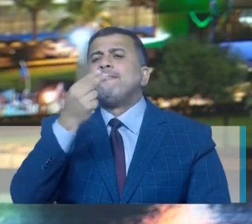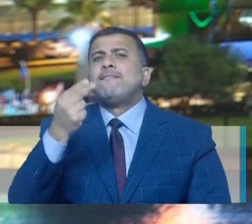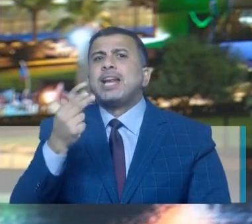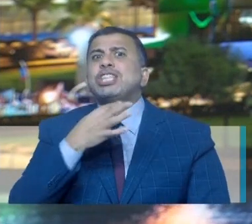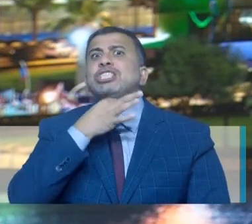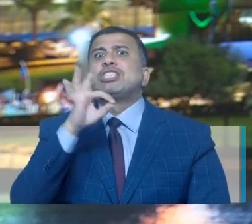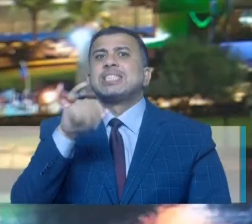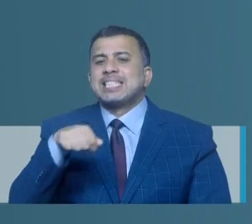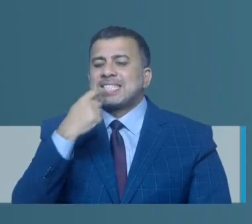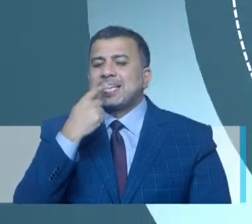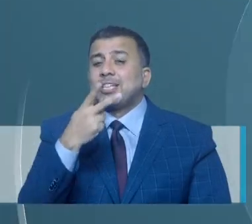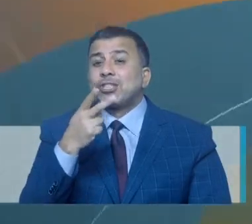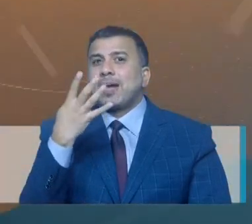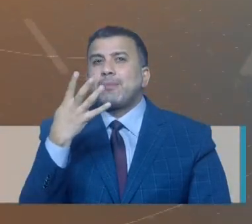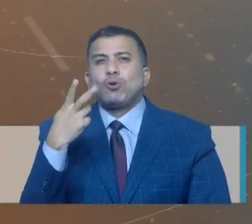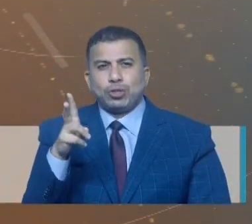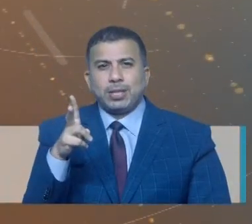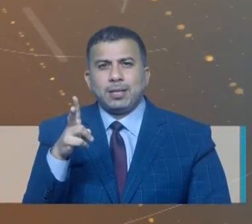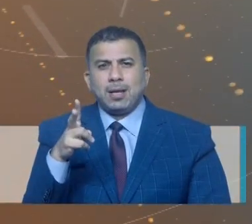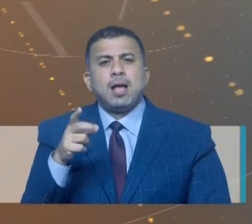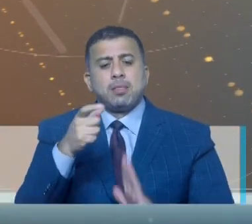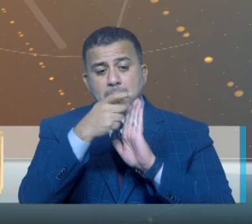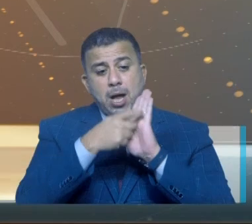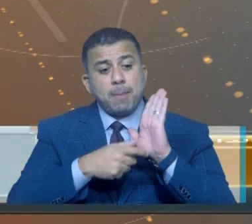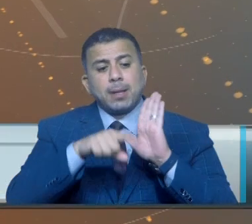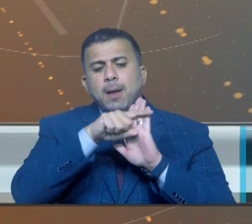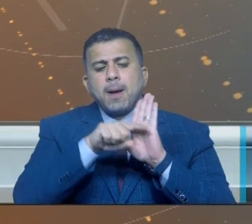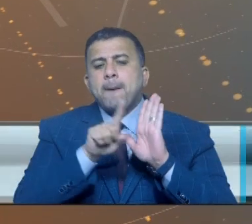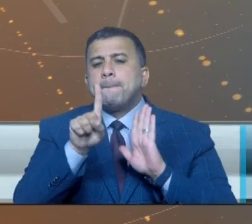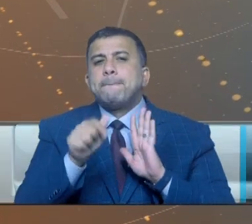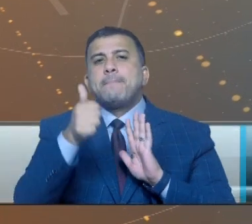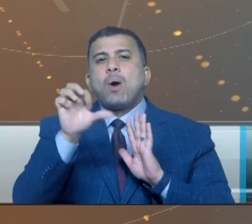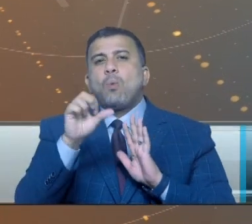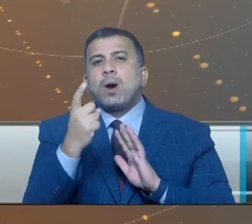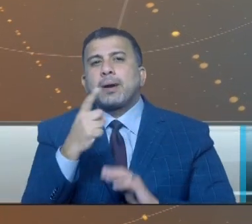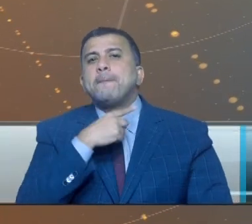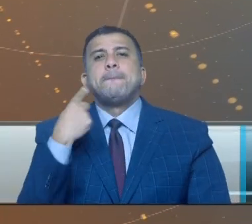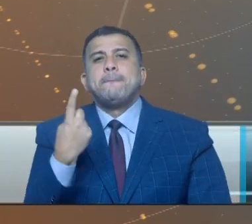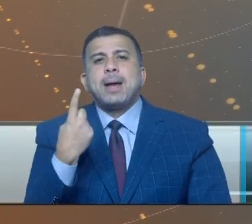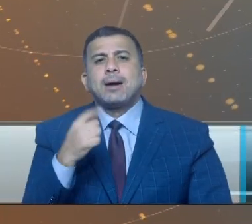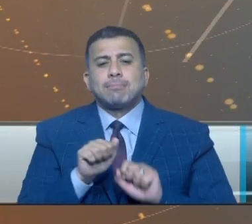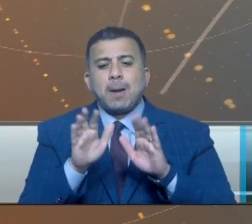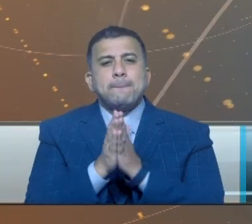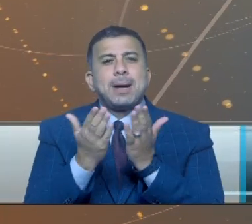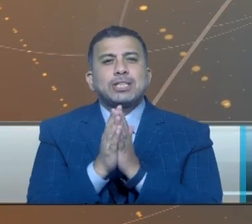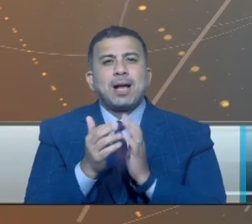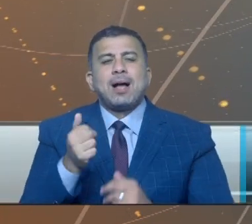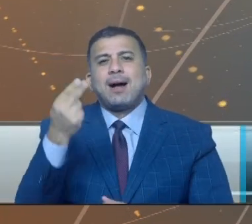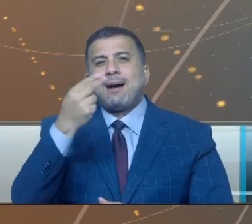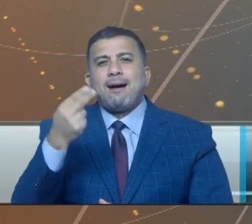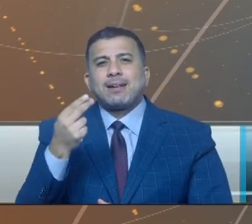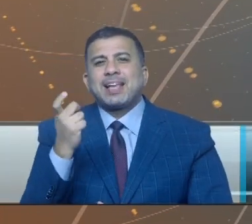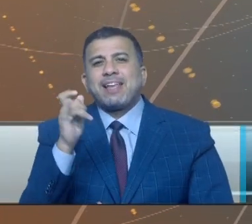المعاصر لعام 2024 ضمن قائمه باور 100 التي تنشرها مجله ارت